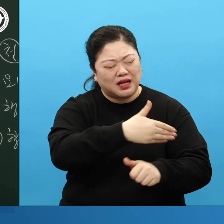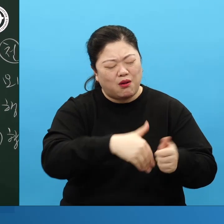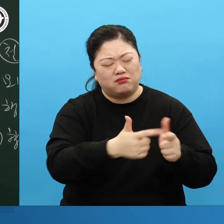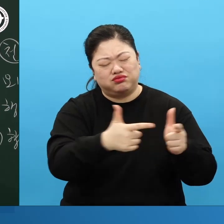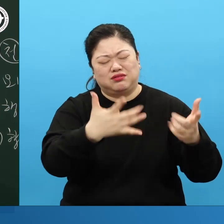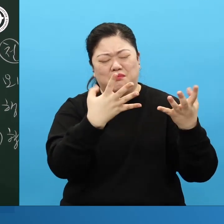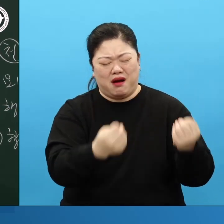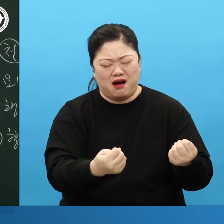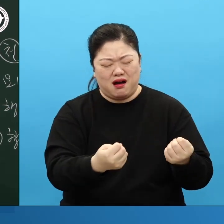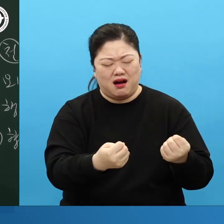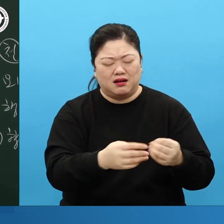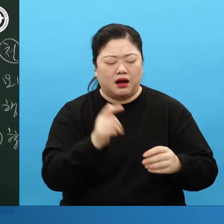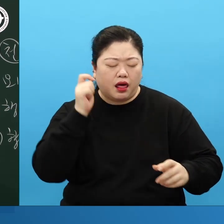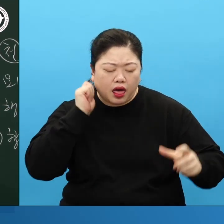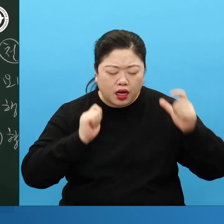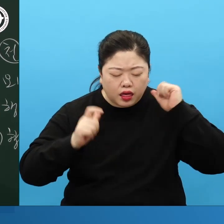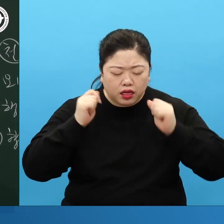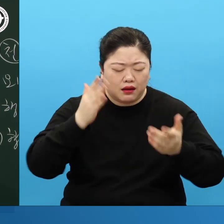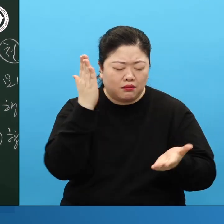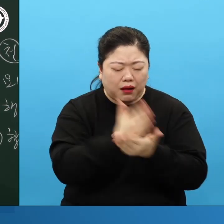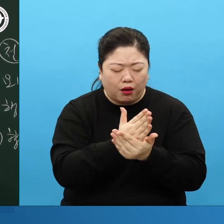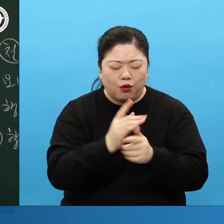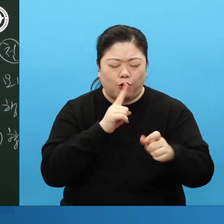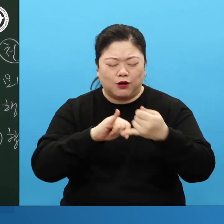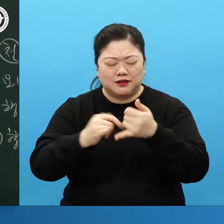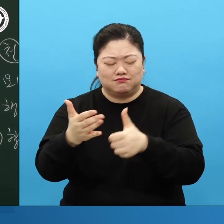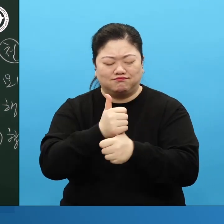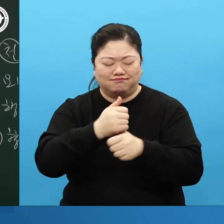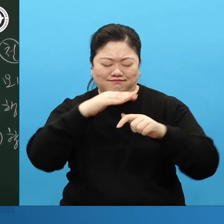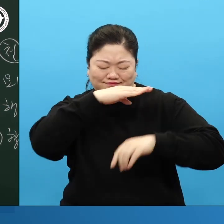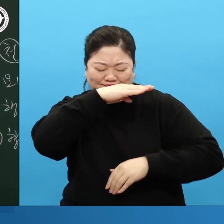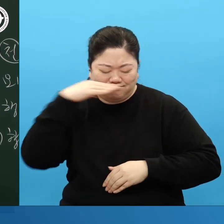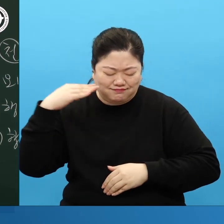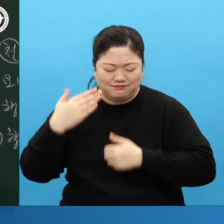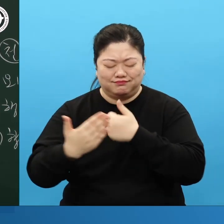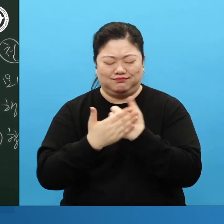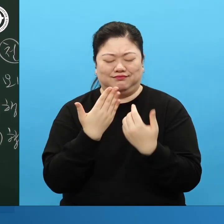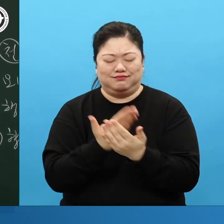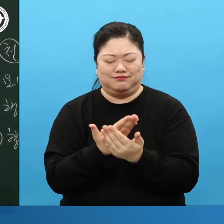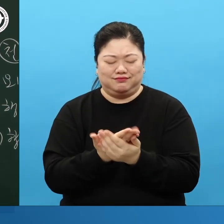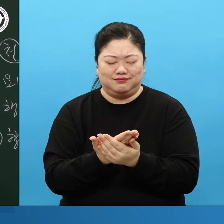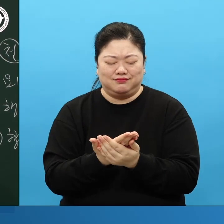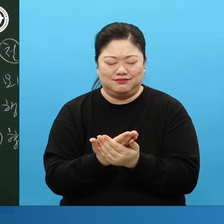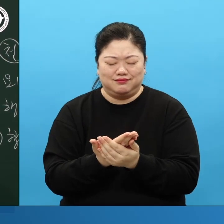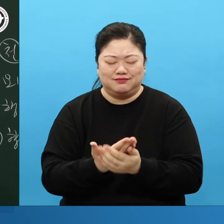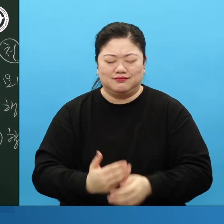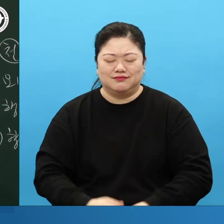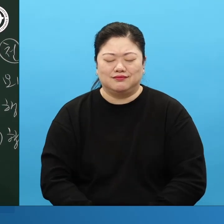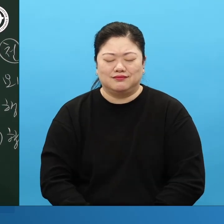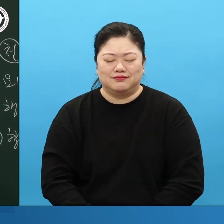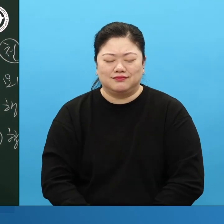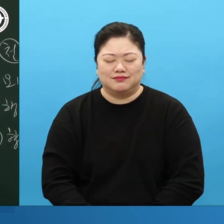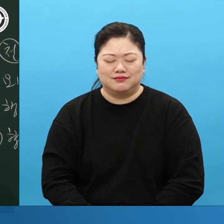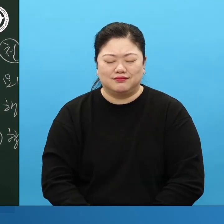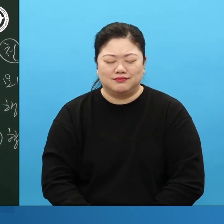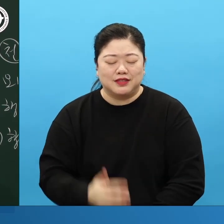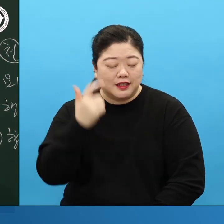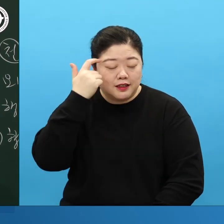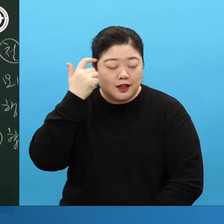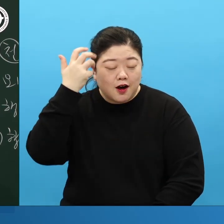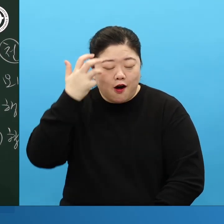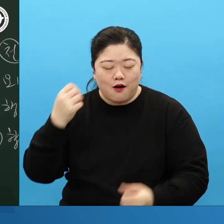잡는 렘넌트들에게 하옵소서. Hay muchas ideologías, pensamientos para los remanentes. Ayúdales a que no sean engañados ni movidos por esas cosas. 영적인